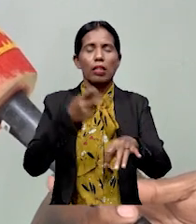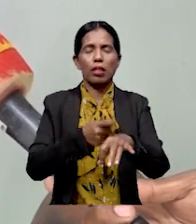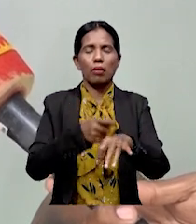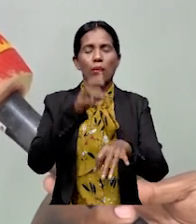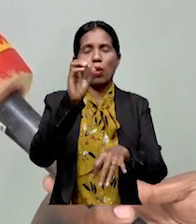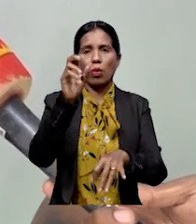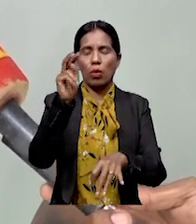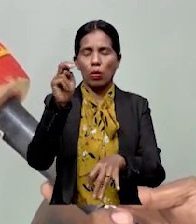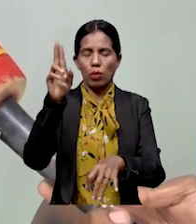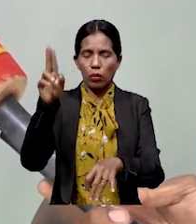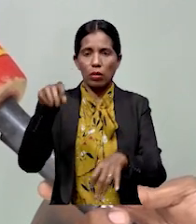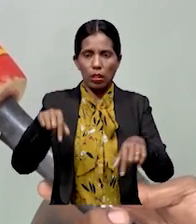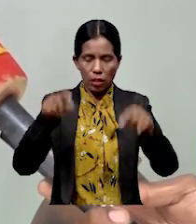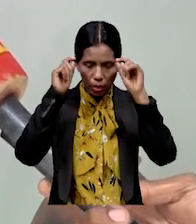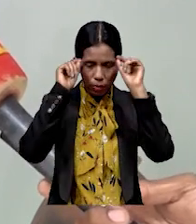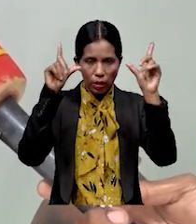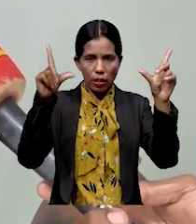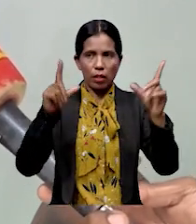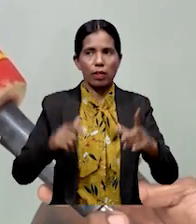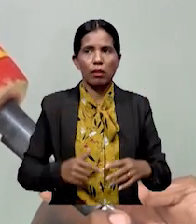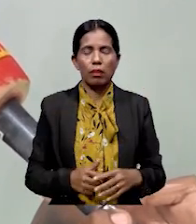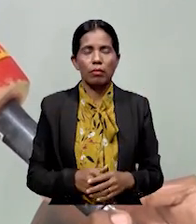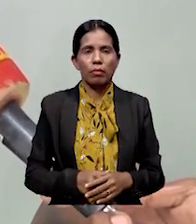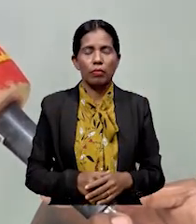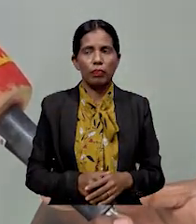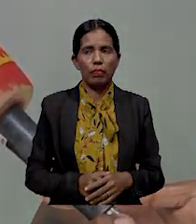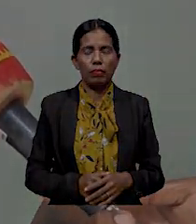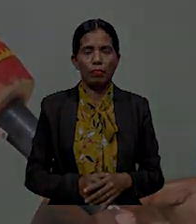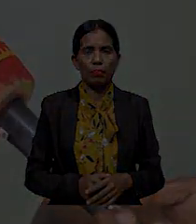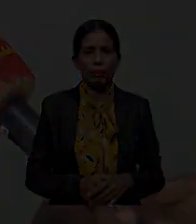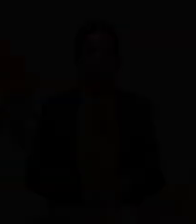ia Timor-Leste. Leopoldina de Carvalho, Jaime dos Santos, GMN.